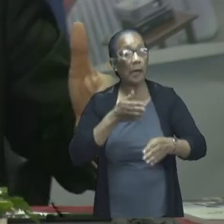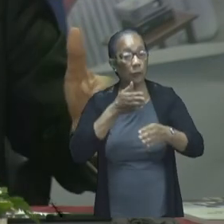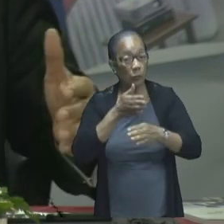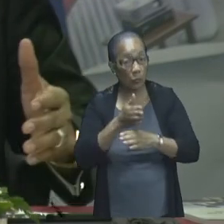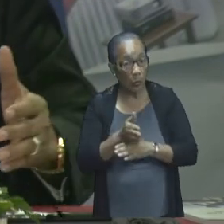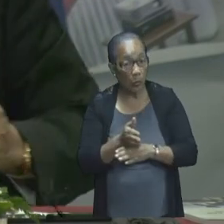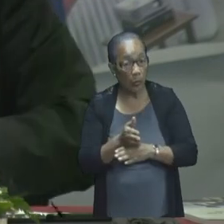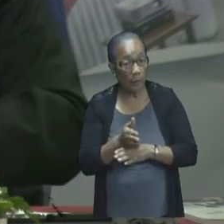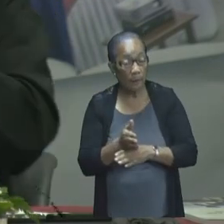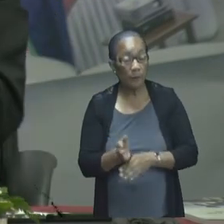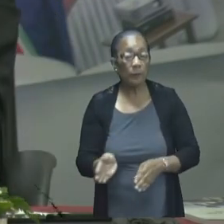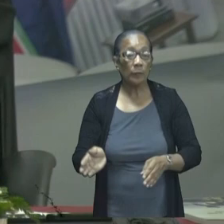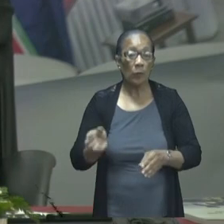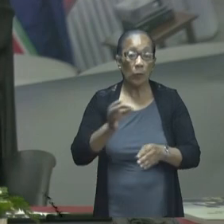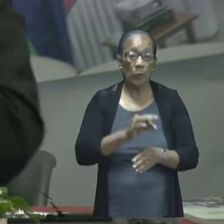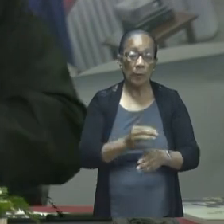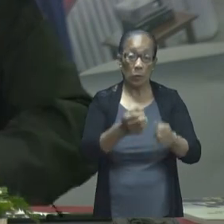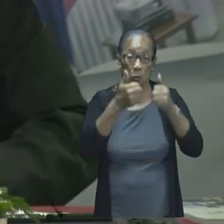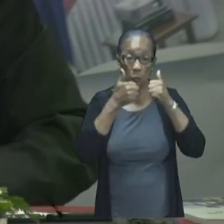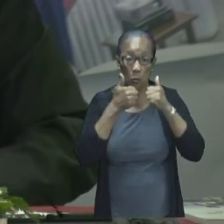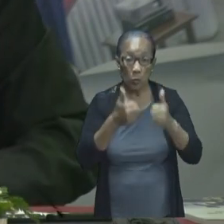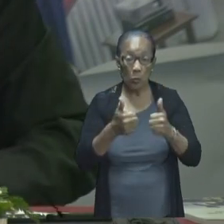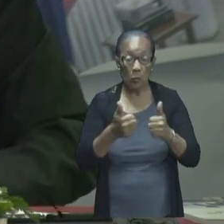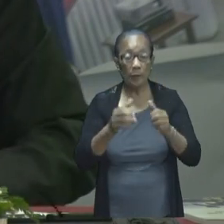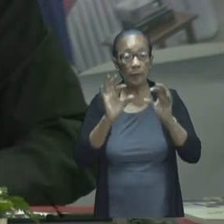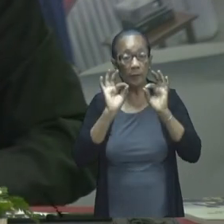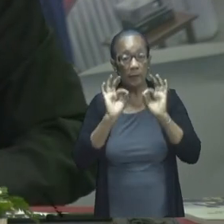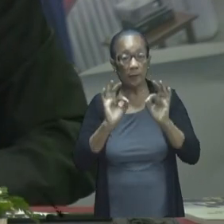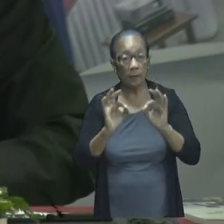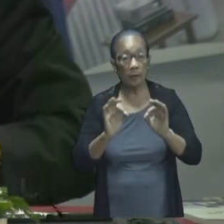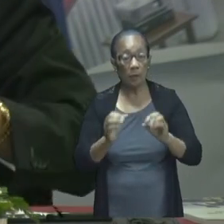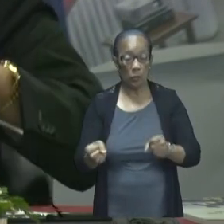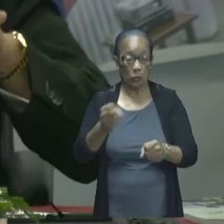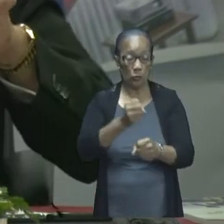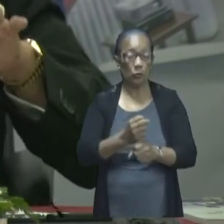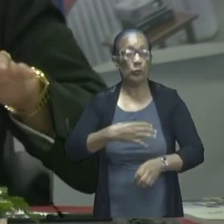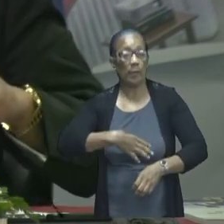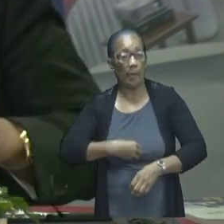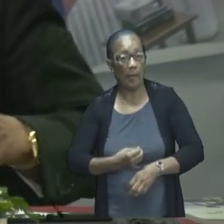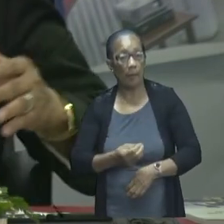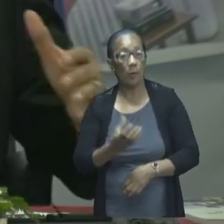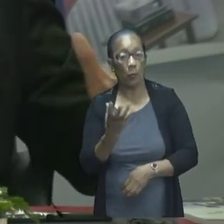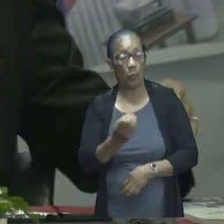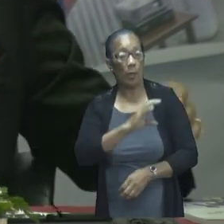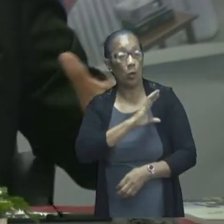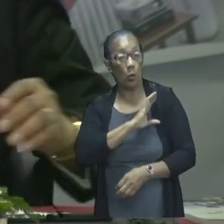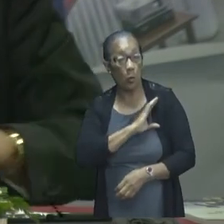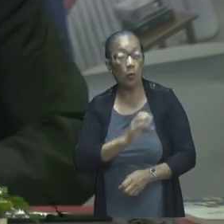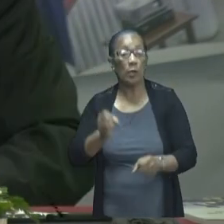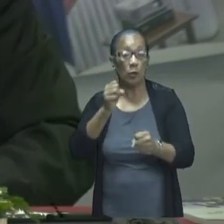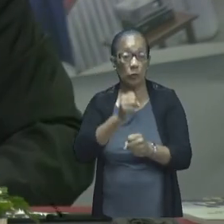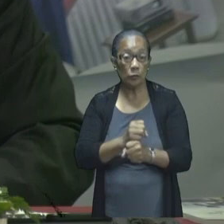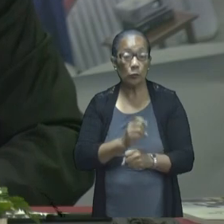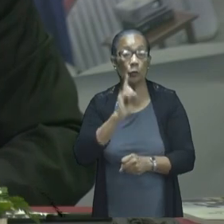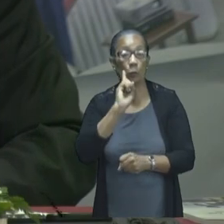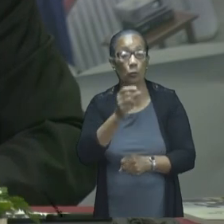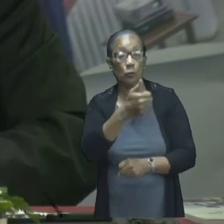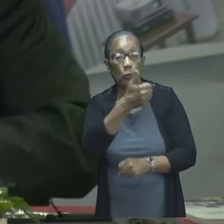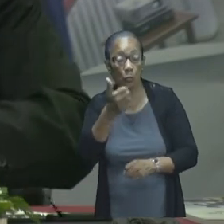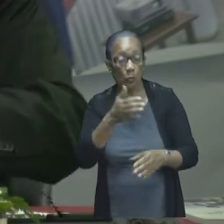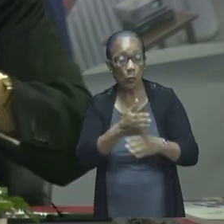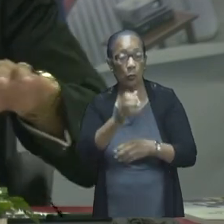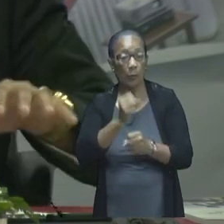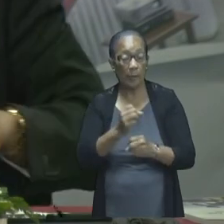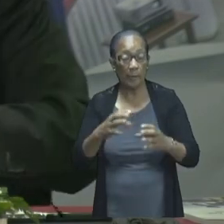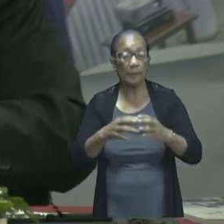integere instituten hebben we een versterkte instituten hebben we willen ook namelijk dat dit instituut er weer dienstbaar worden aan de samenleving